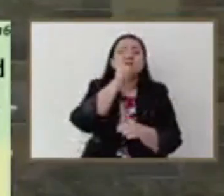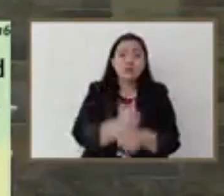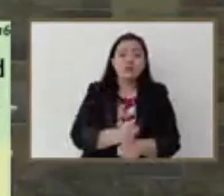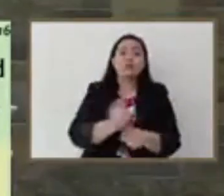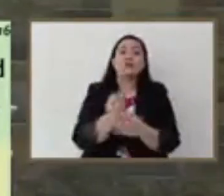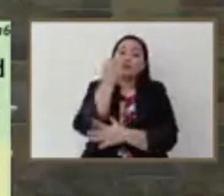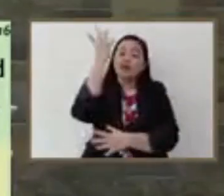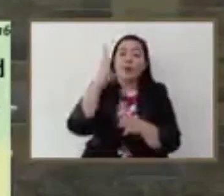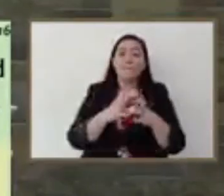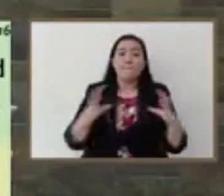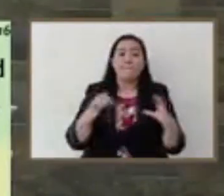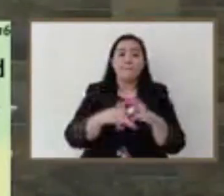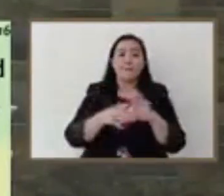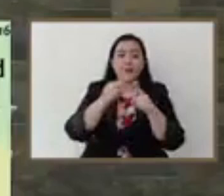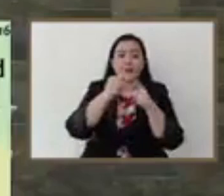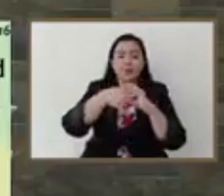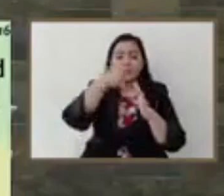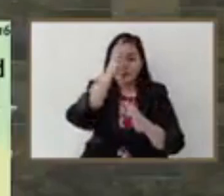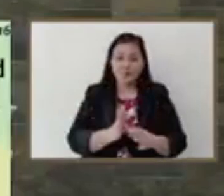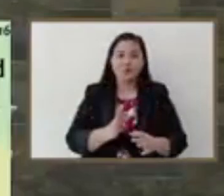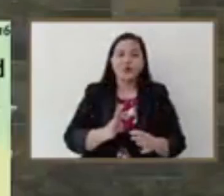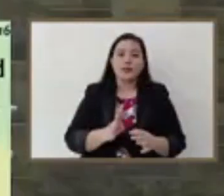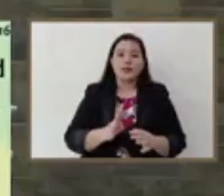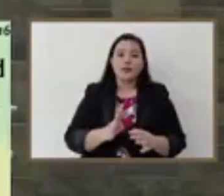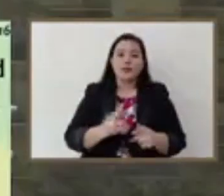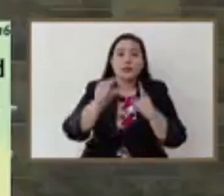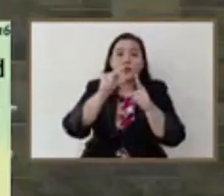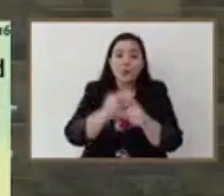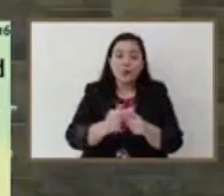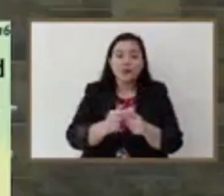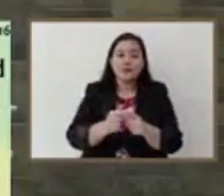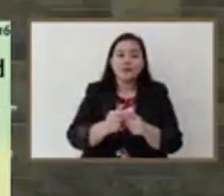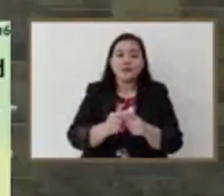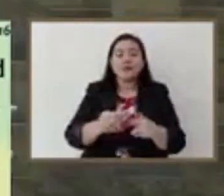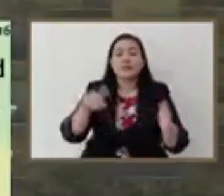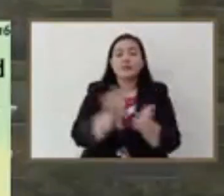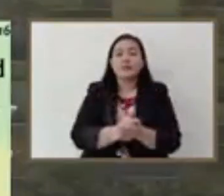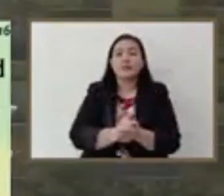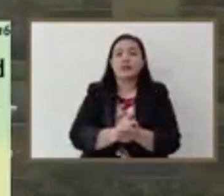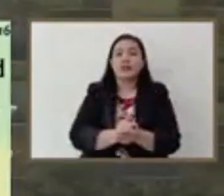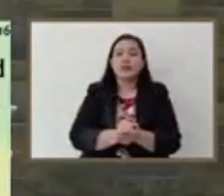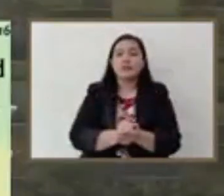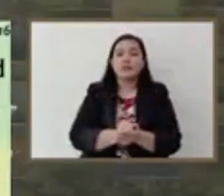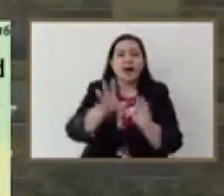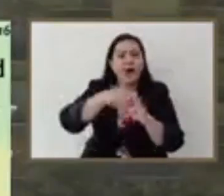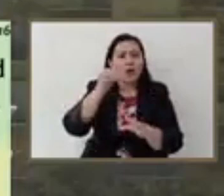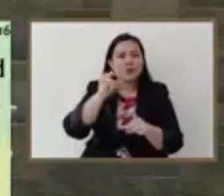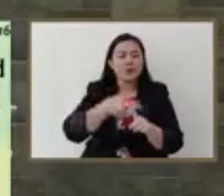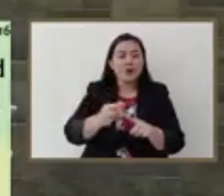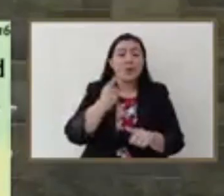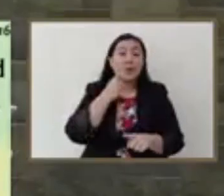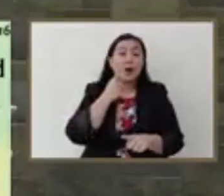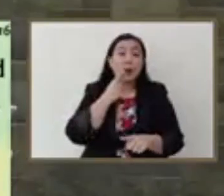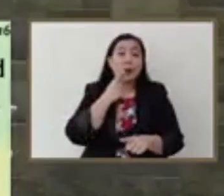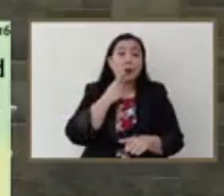salita ng Diyos, ang lalabas sa kanyang pananalita, the way na siya magtuturo, it's not about, brethren, I'm telling